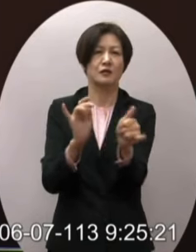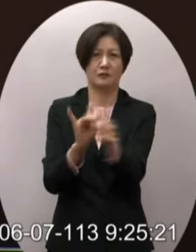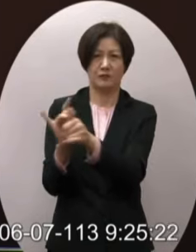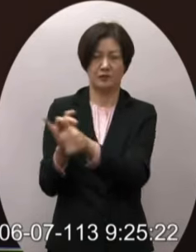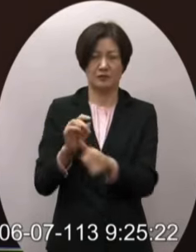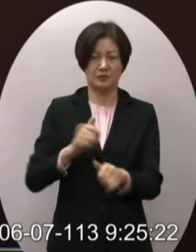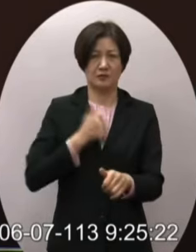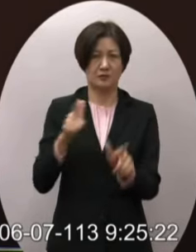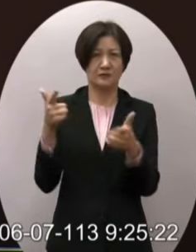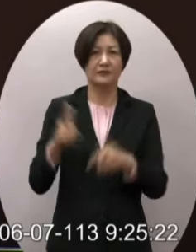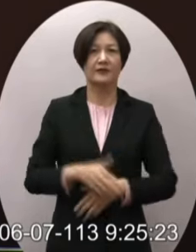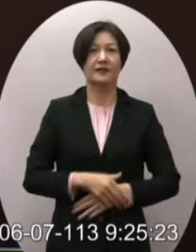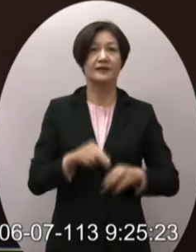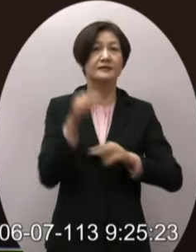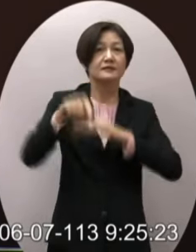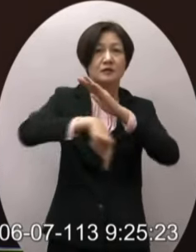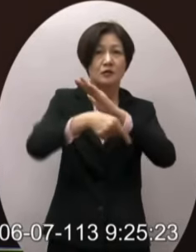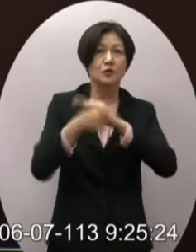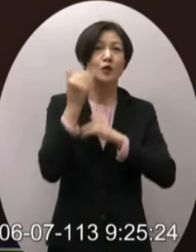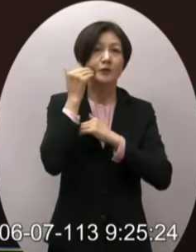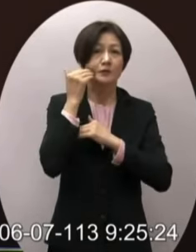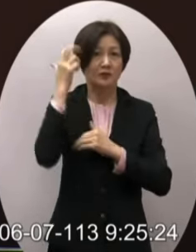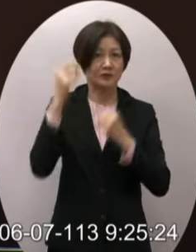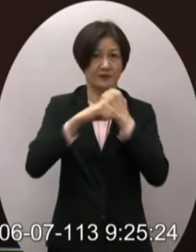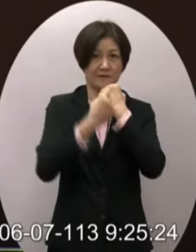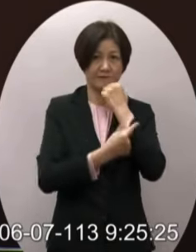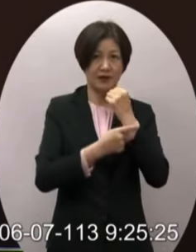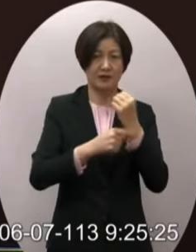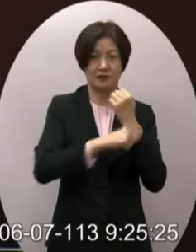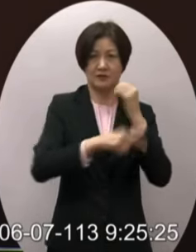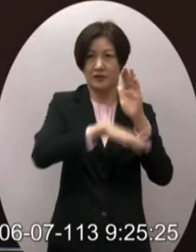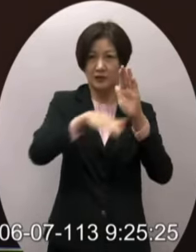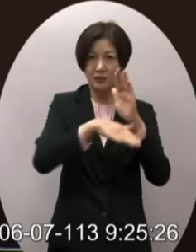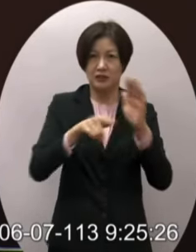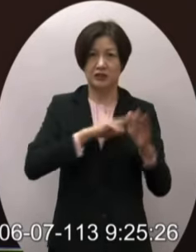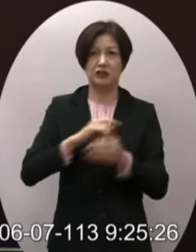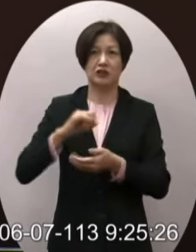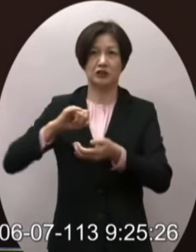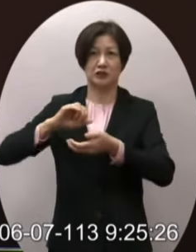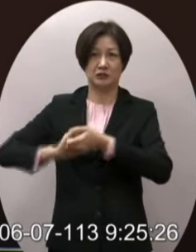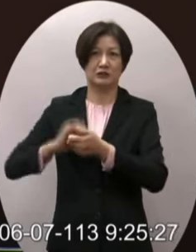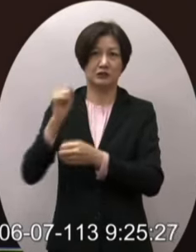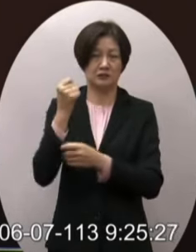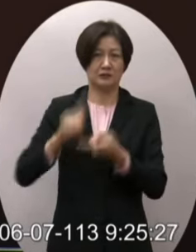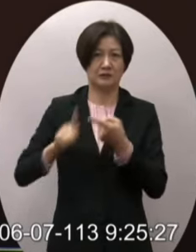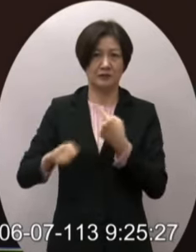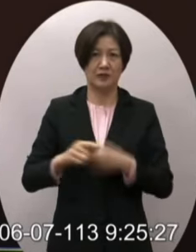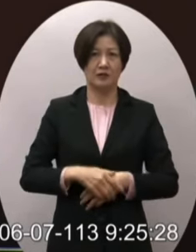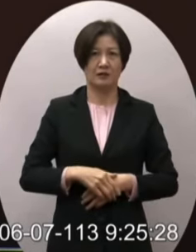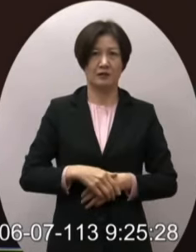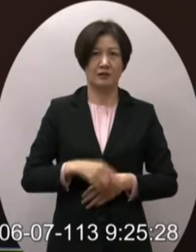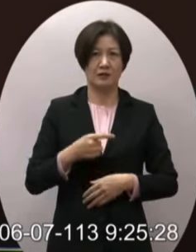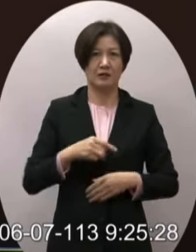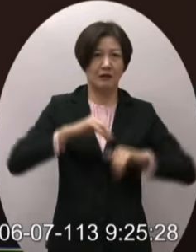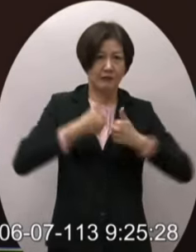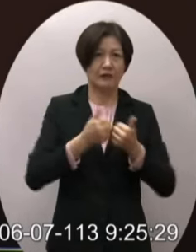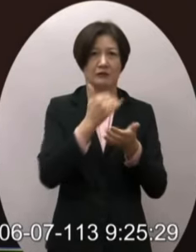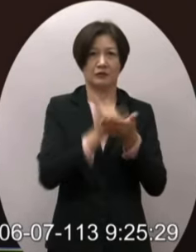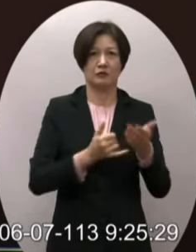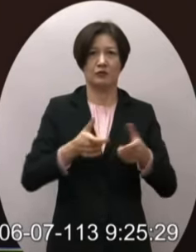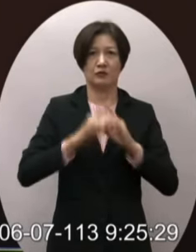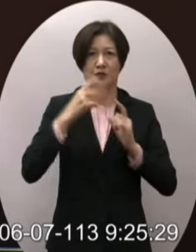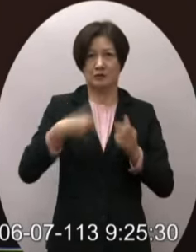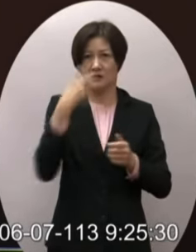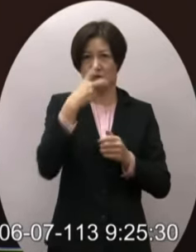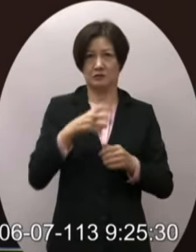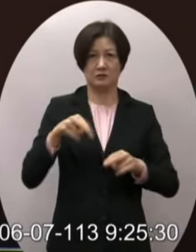之举。行政院如果能跳过宪法法庭定义什么是违宪，并作为复议的理由，这完完全全就是行